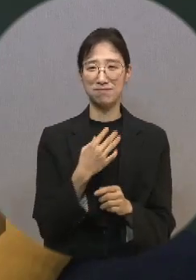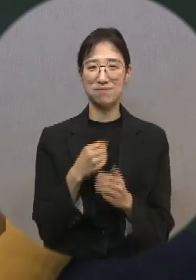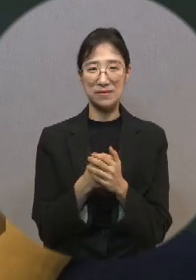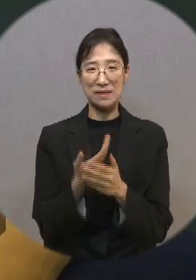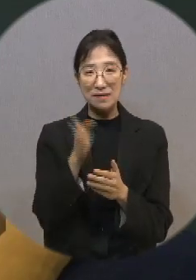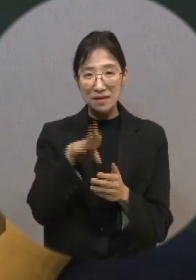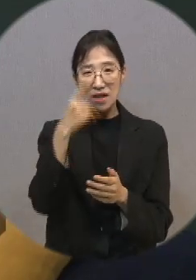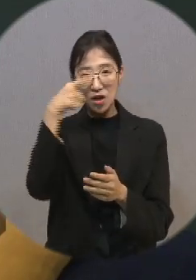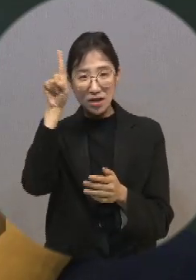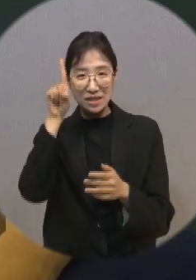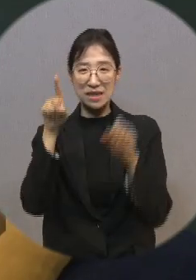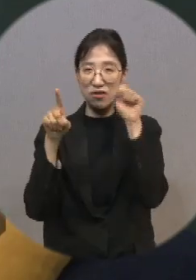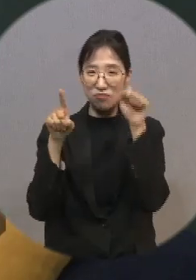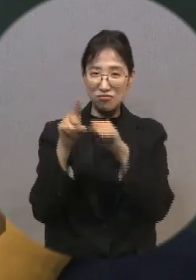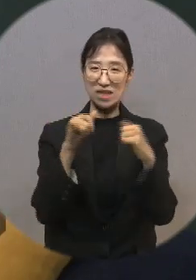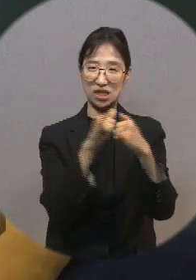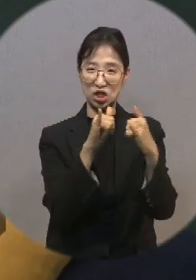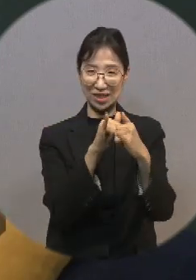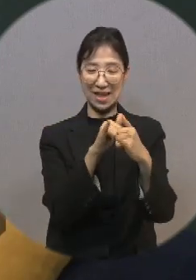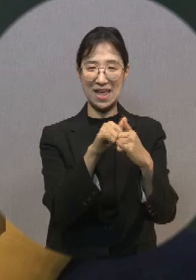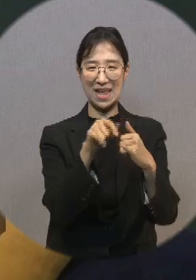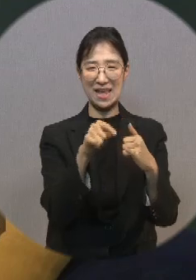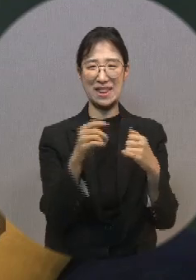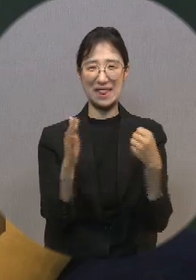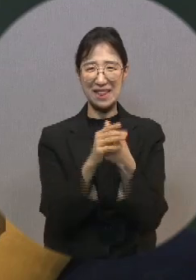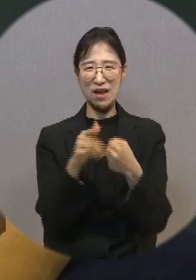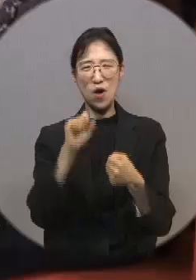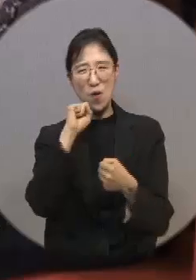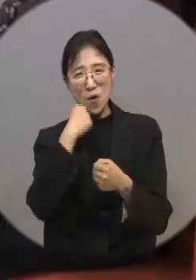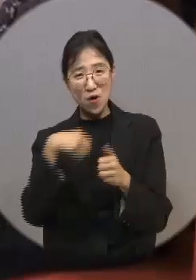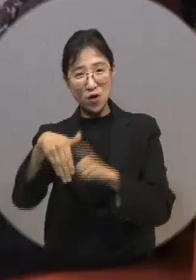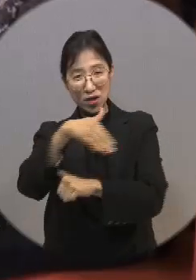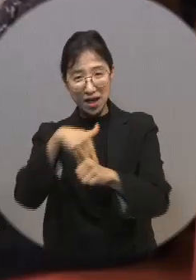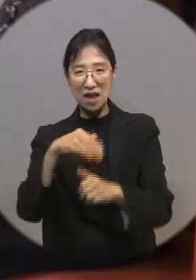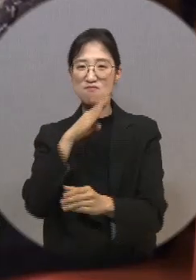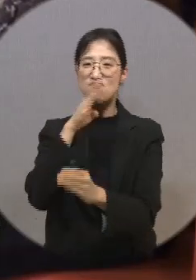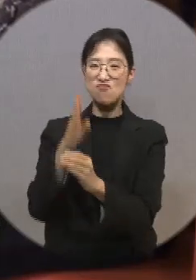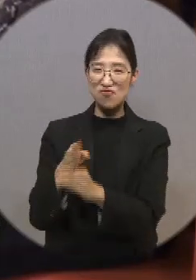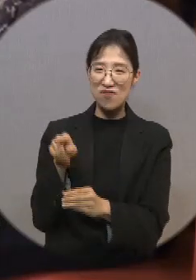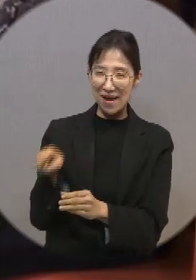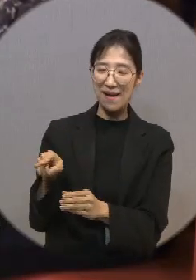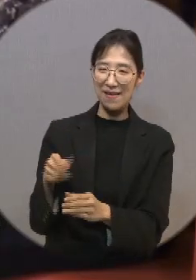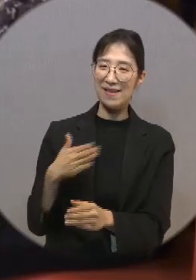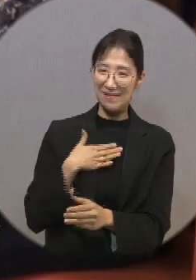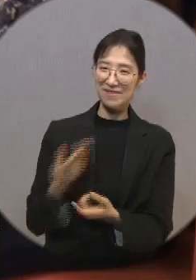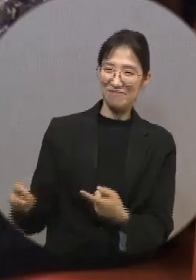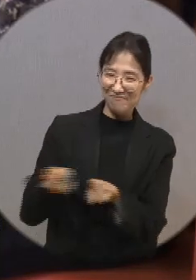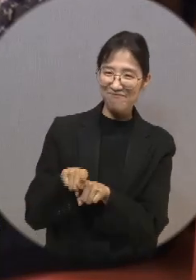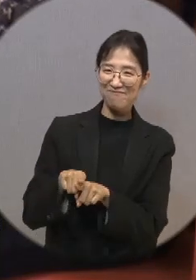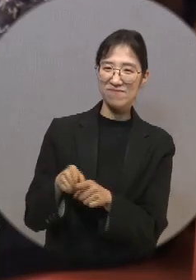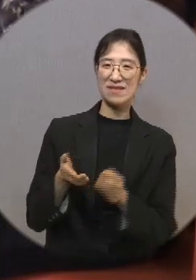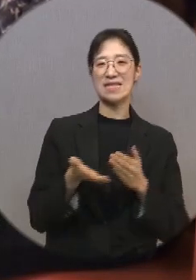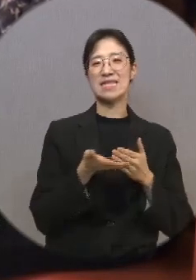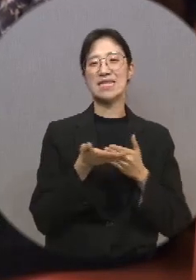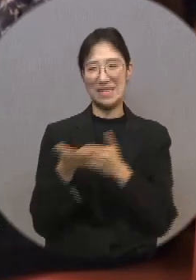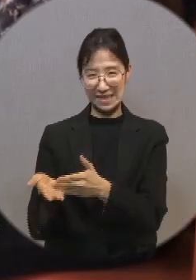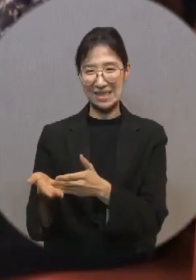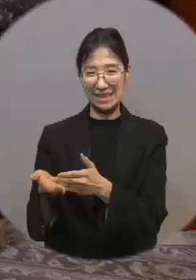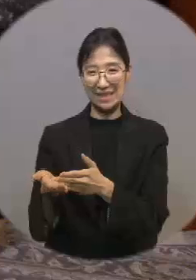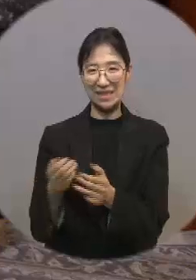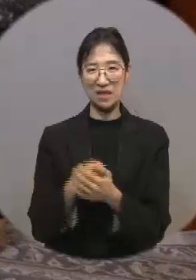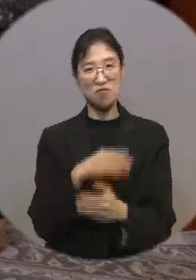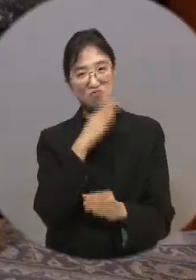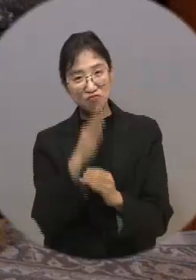이제 러시아가 우크라이나 전쟁으로 인해서 이제 궁지에 몰리면서 북한에게 확실히 우리 함께 가자라고 제안을 한